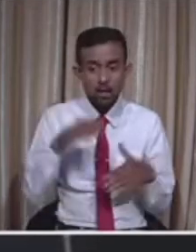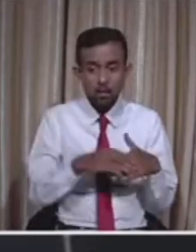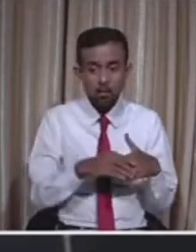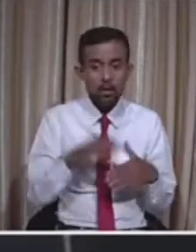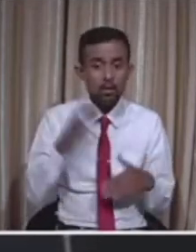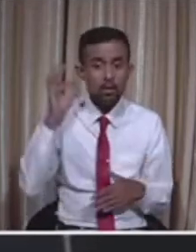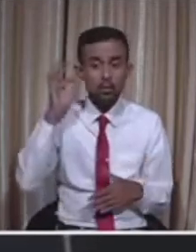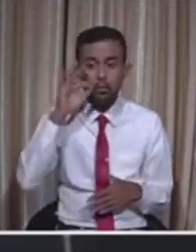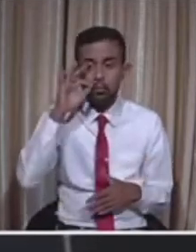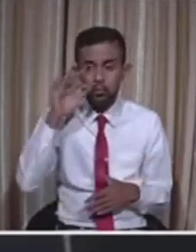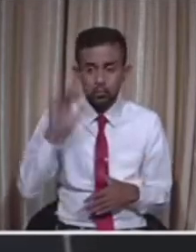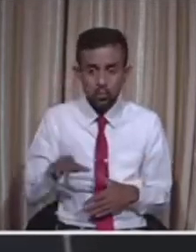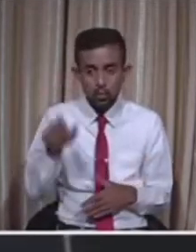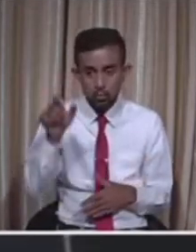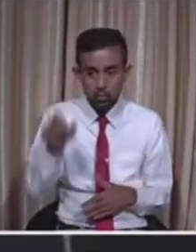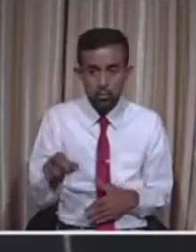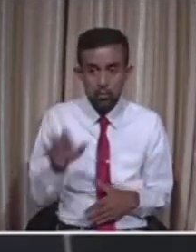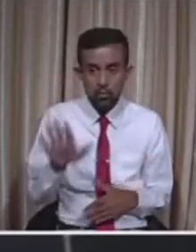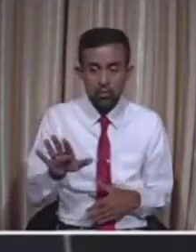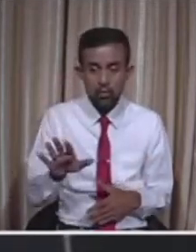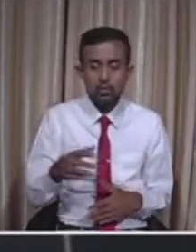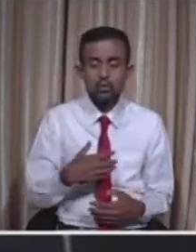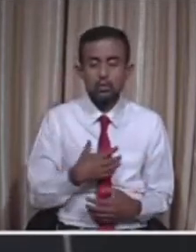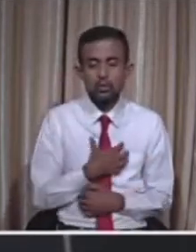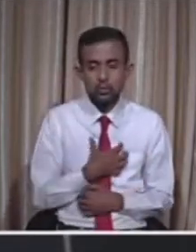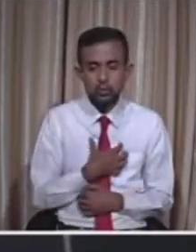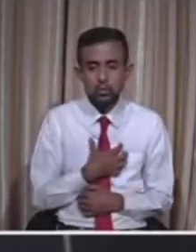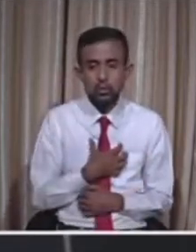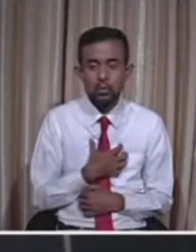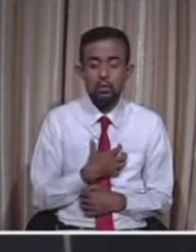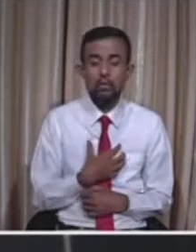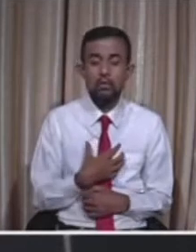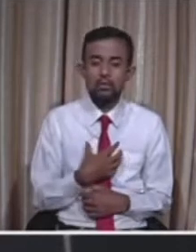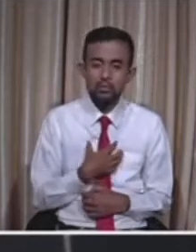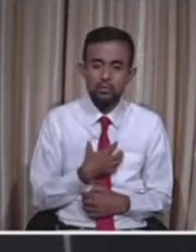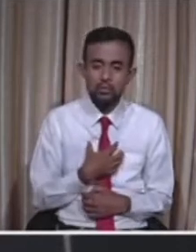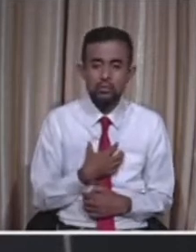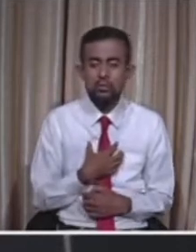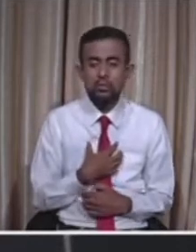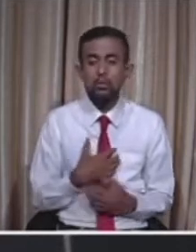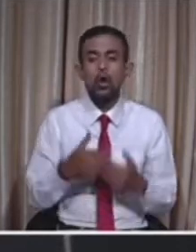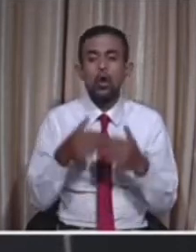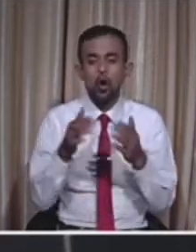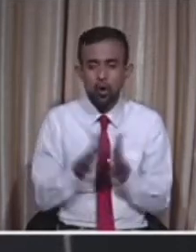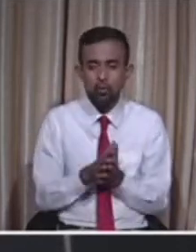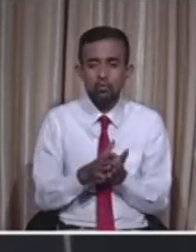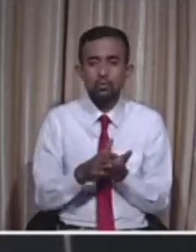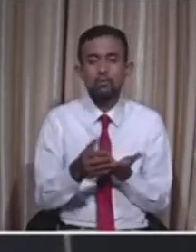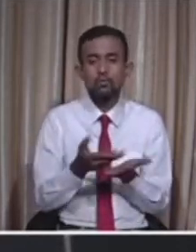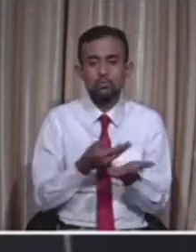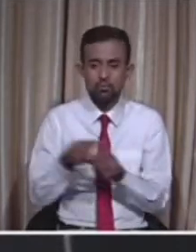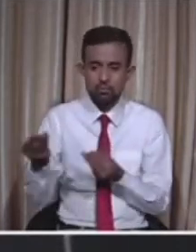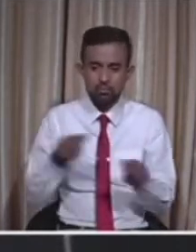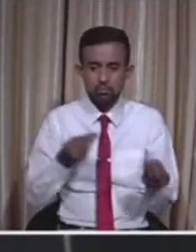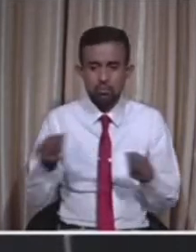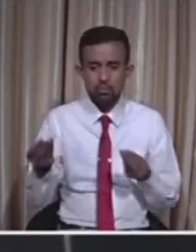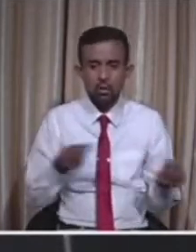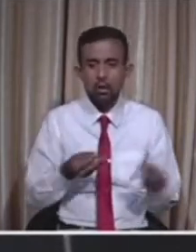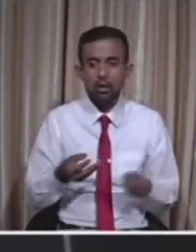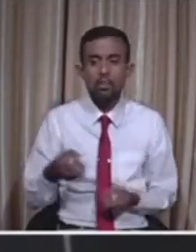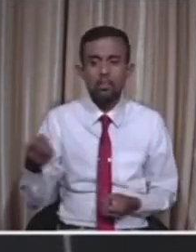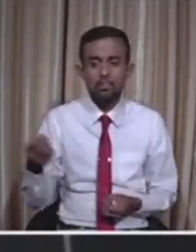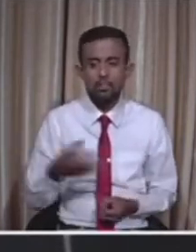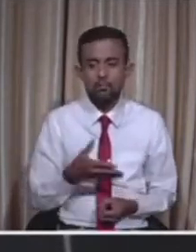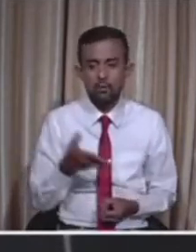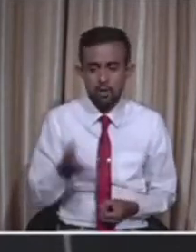දරුවටත් ඔබලාගේ ශෝකය ඒ සන්තාපය කනස්සල් අපි කවුරුත් එකට බෙදා හදා ගන්න දවසක් බවට අදපත් වෙලා තිබෙනවා